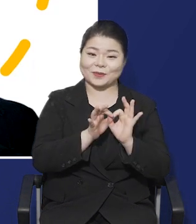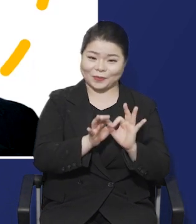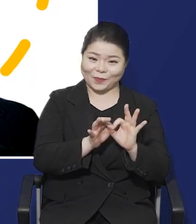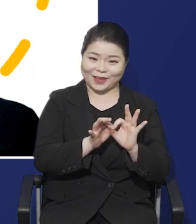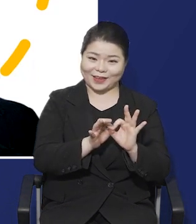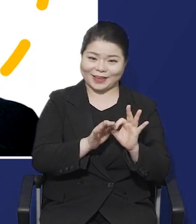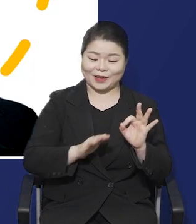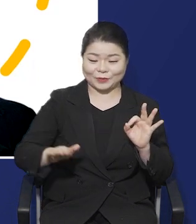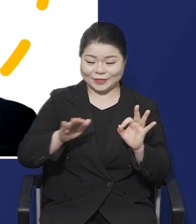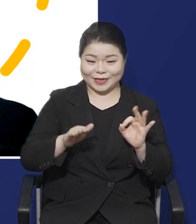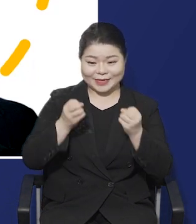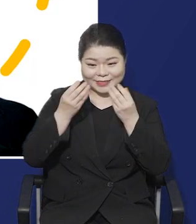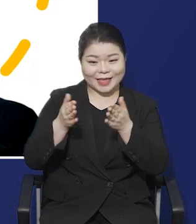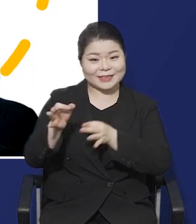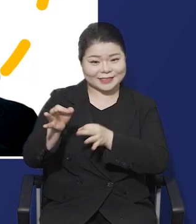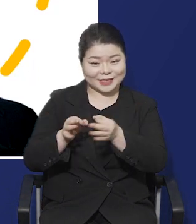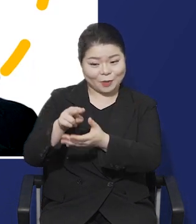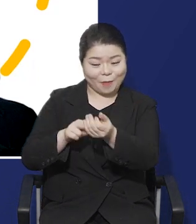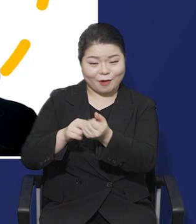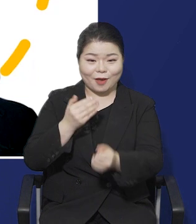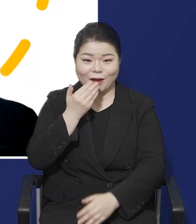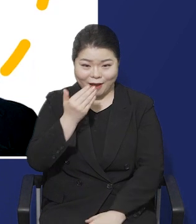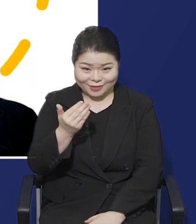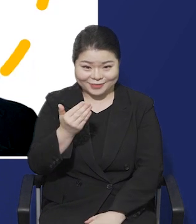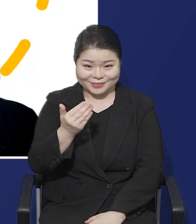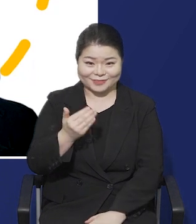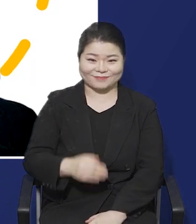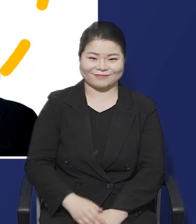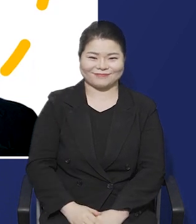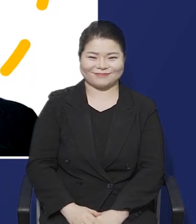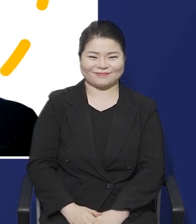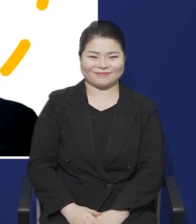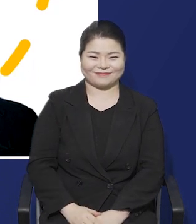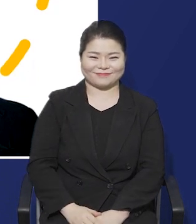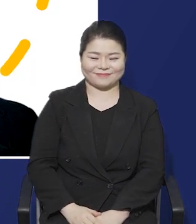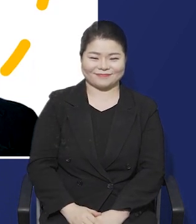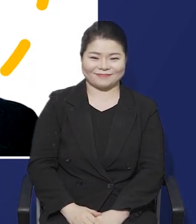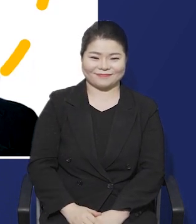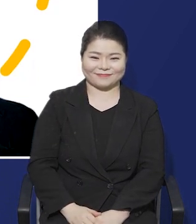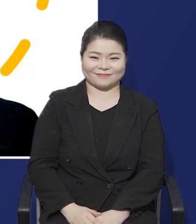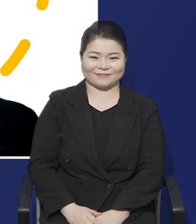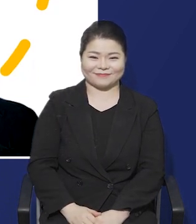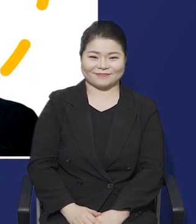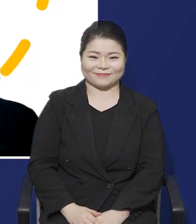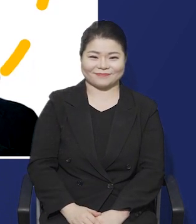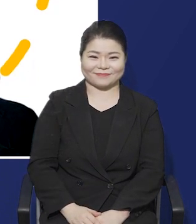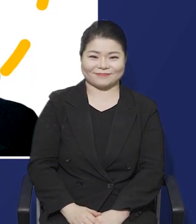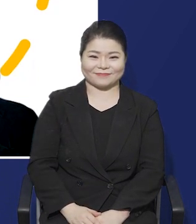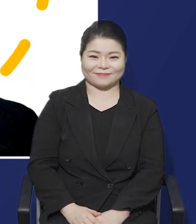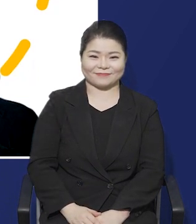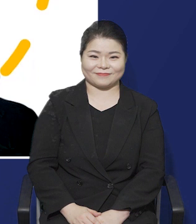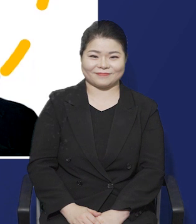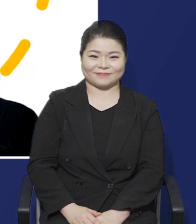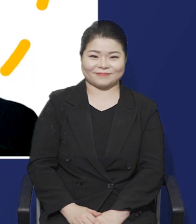어, 시장 개척을 할 수 있고 새로운 거래선을 줄 수 있는 그런 우회성을 가지고 있다고 볼 수 있습니다.